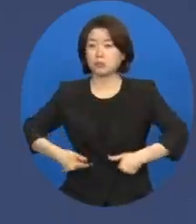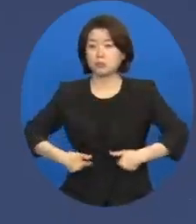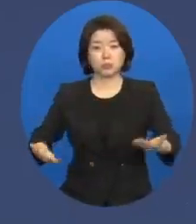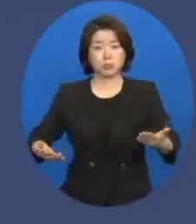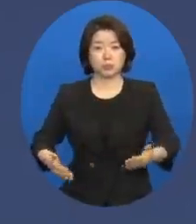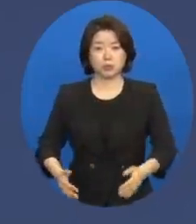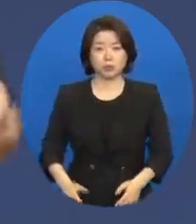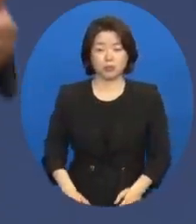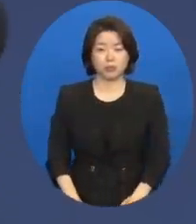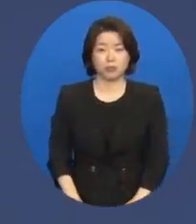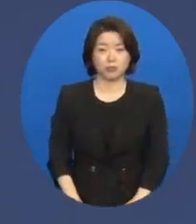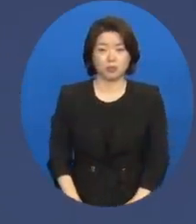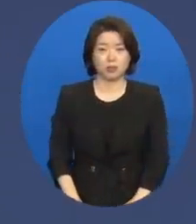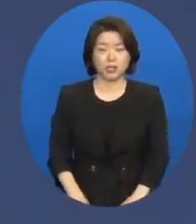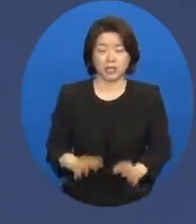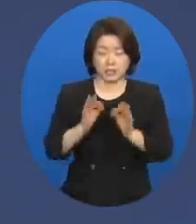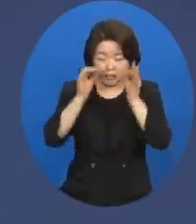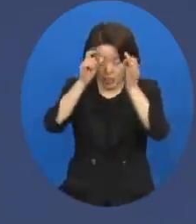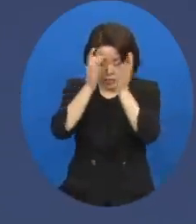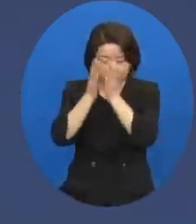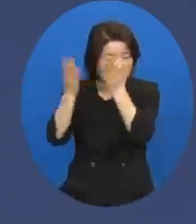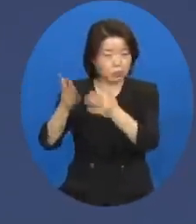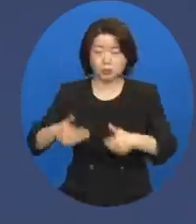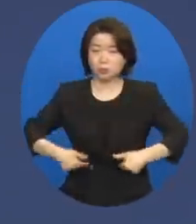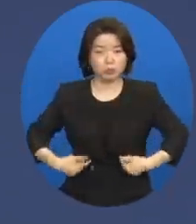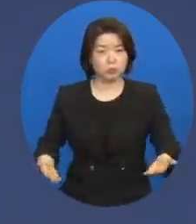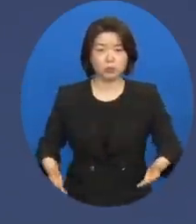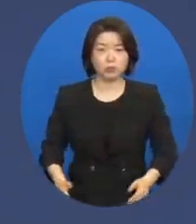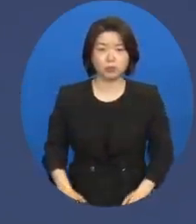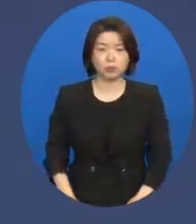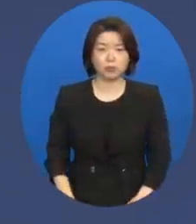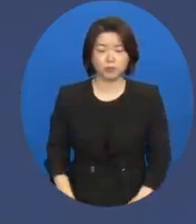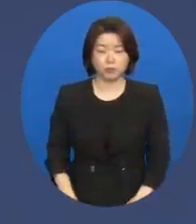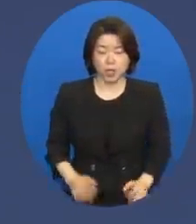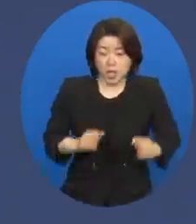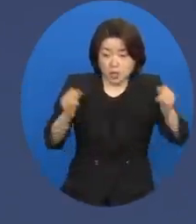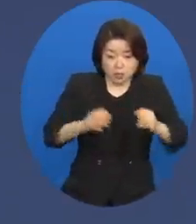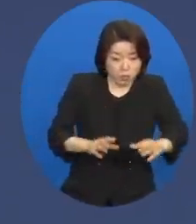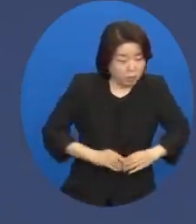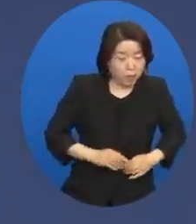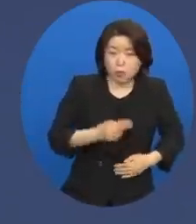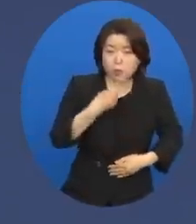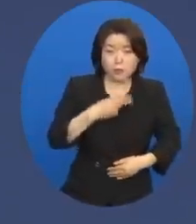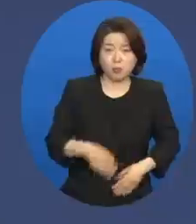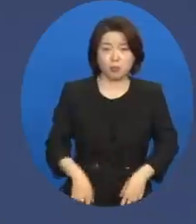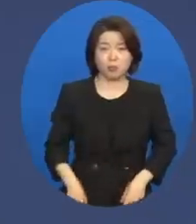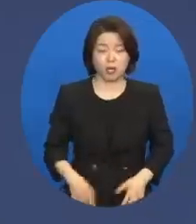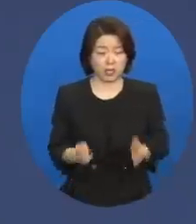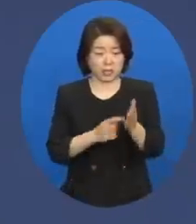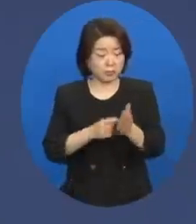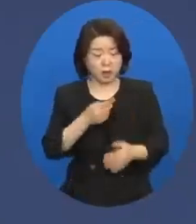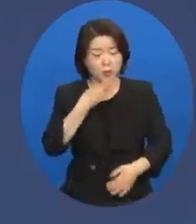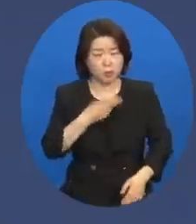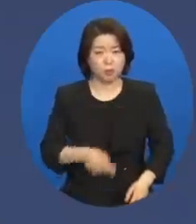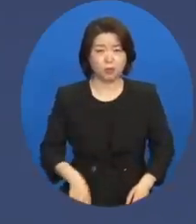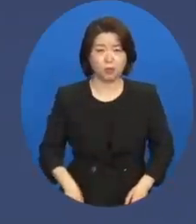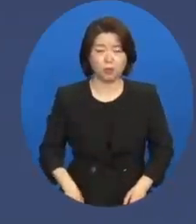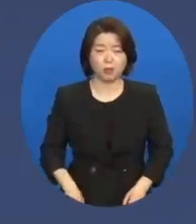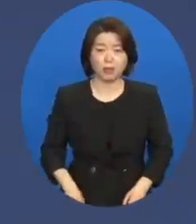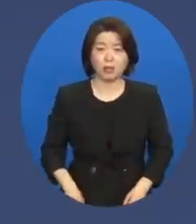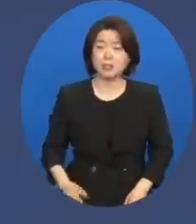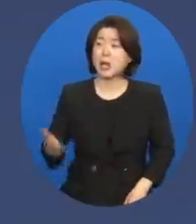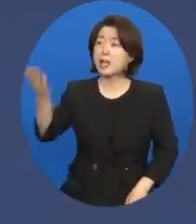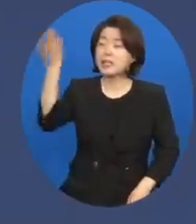거예요. 모르게 간절할 이유가 뭐가 있어요. 죽고 배고픈 게 아닌데 다급한 게 아닌데 아